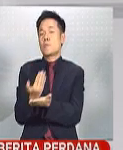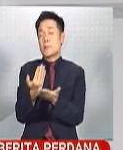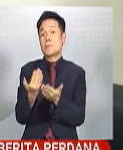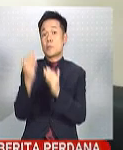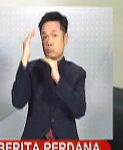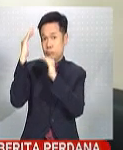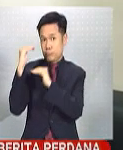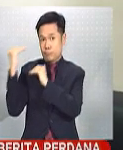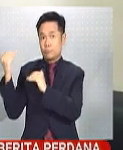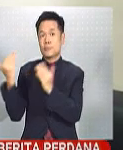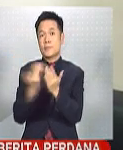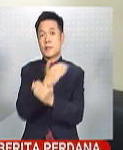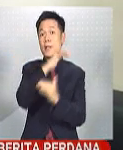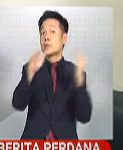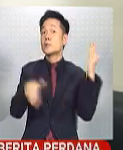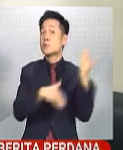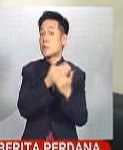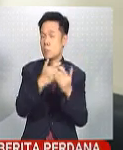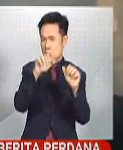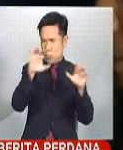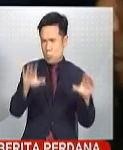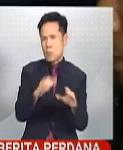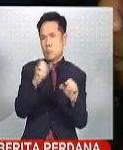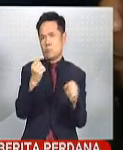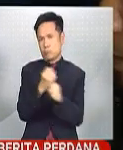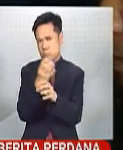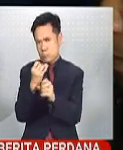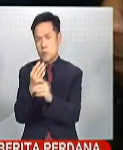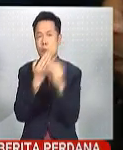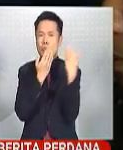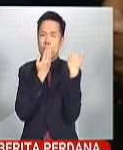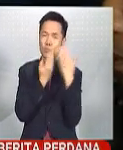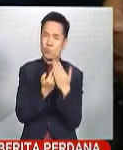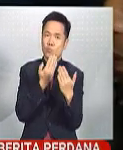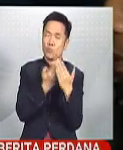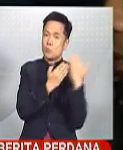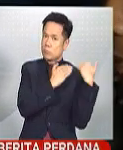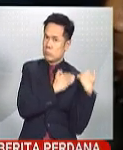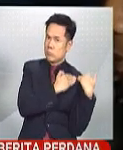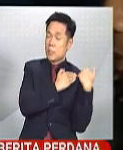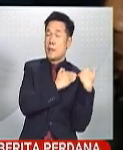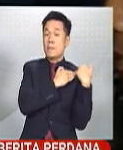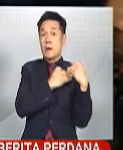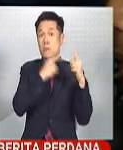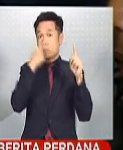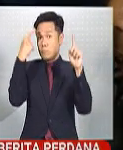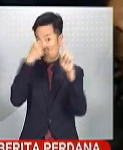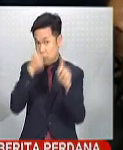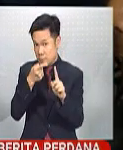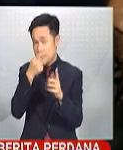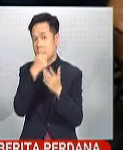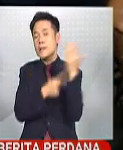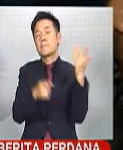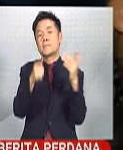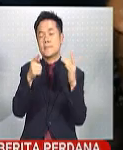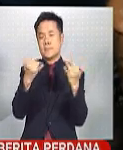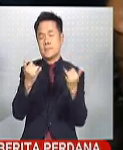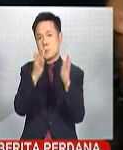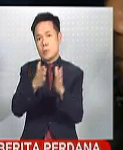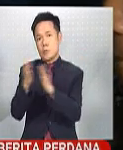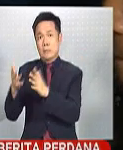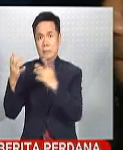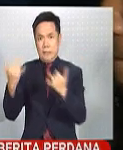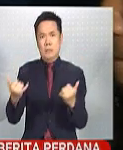agar kesemua mereka dapat menjalankan amanah dengan sebaiknya bagi memenuhi aspirasi rakyat, terutama ketika negara sedang